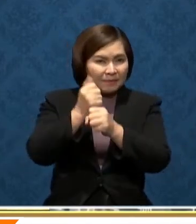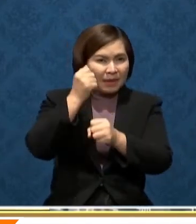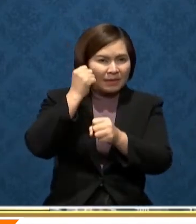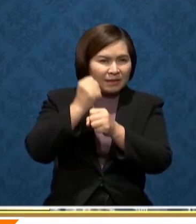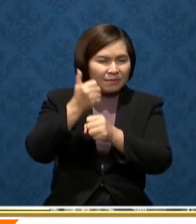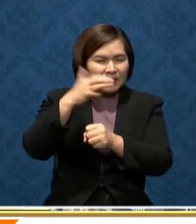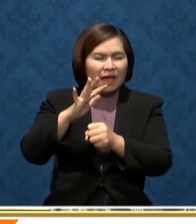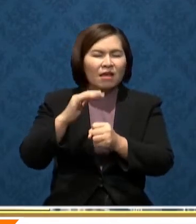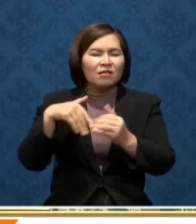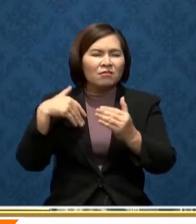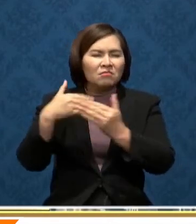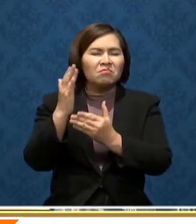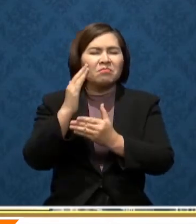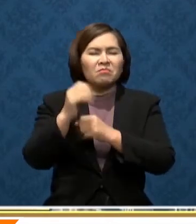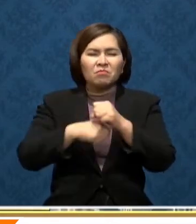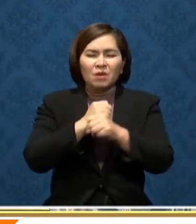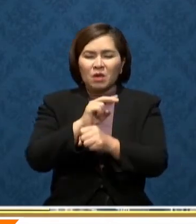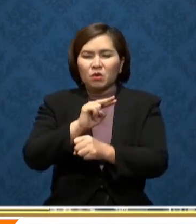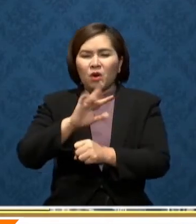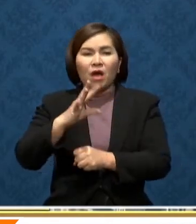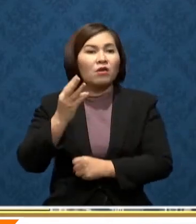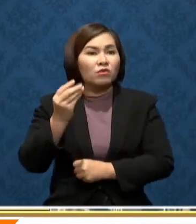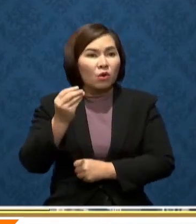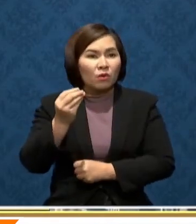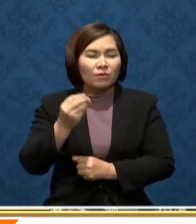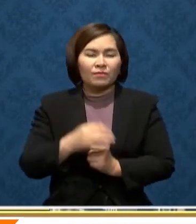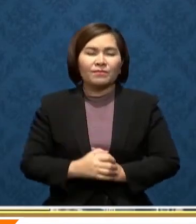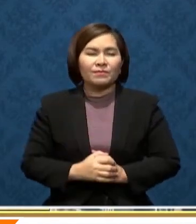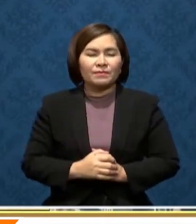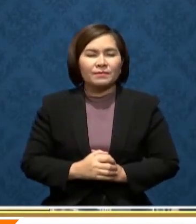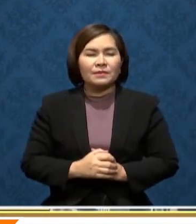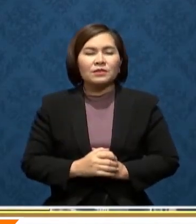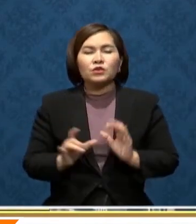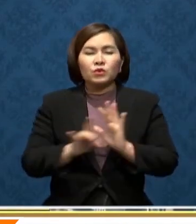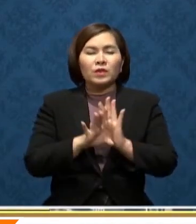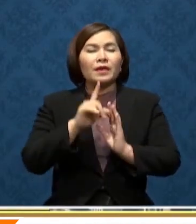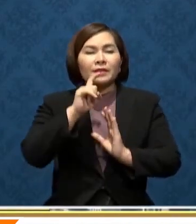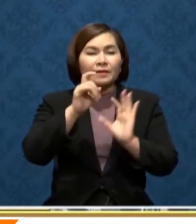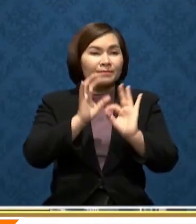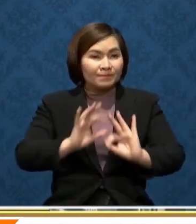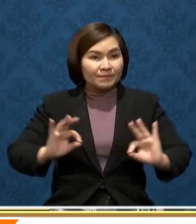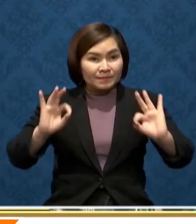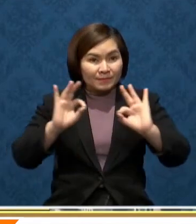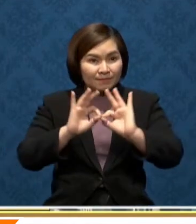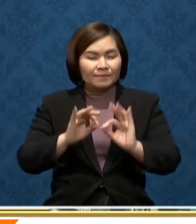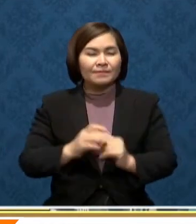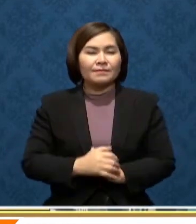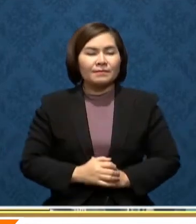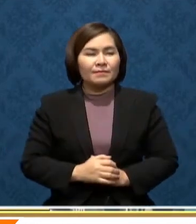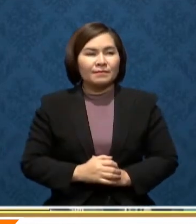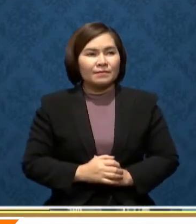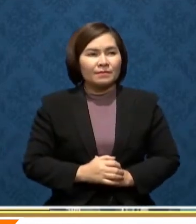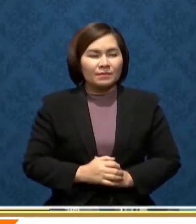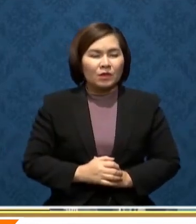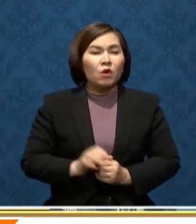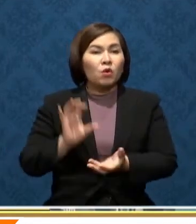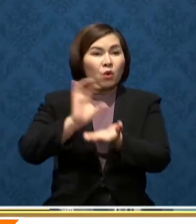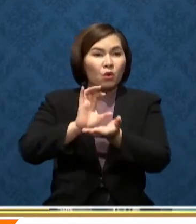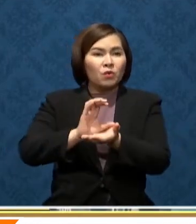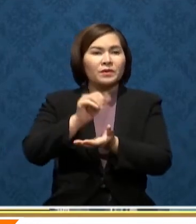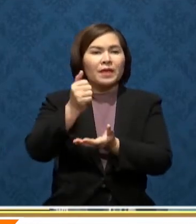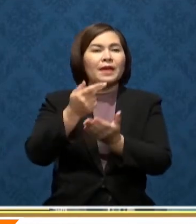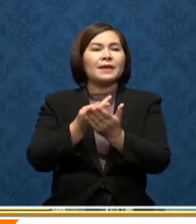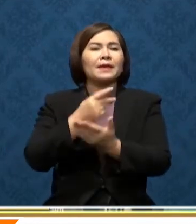ไหร่สุดท้ายเป็นคำถามสำคัญอยากทราบผลตอบแทนของกองทุน